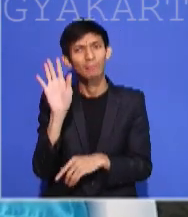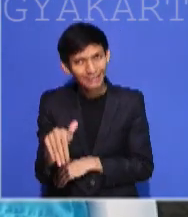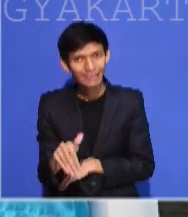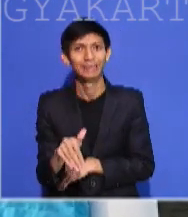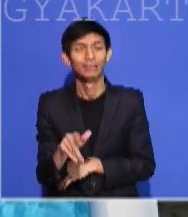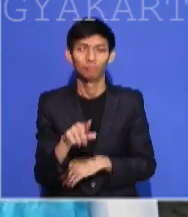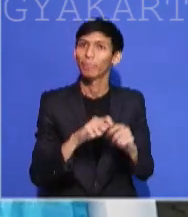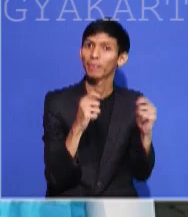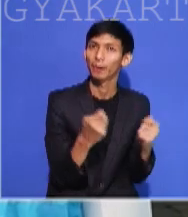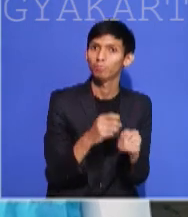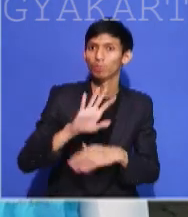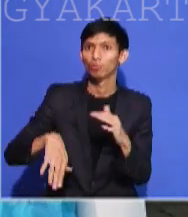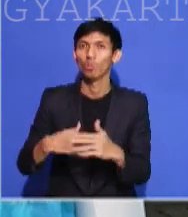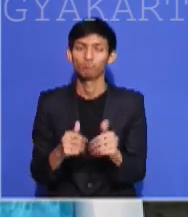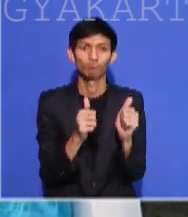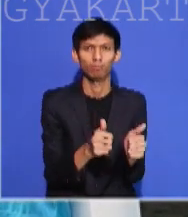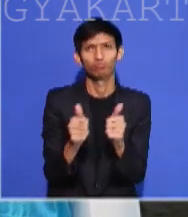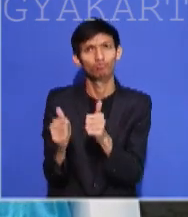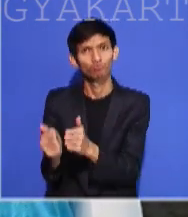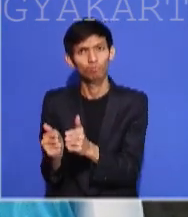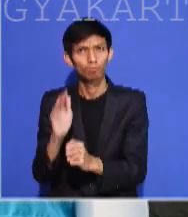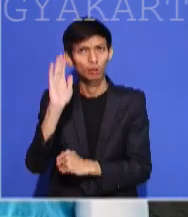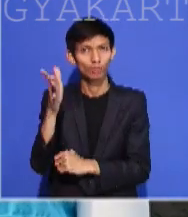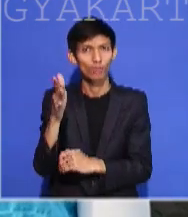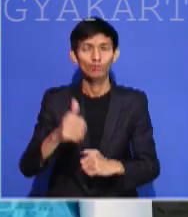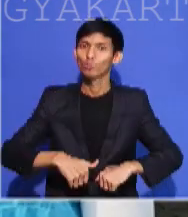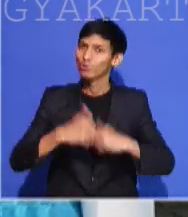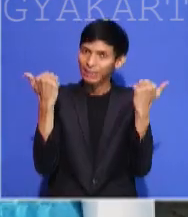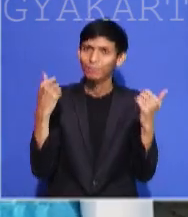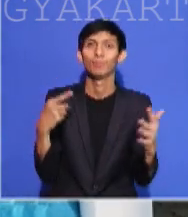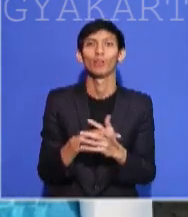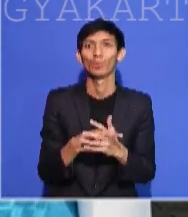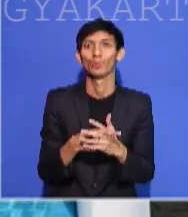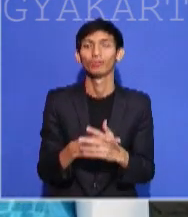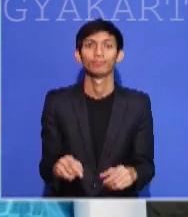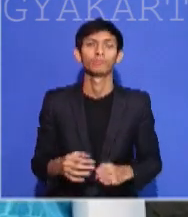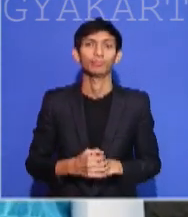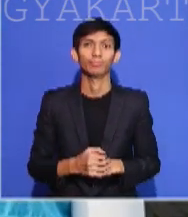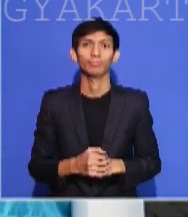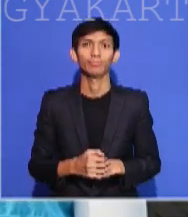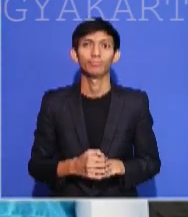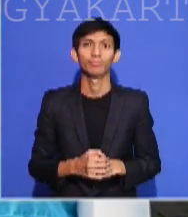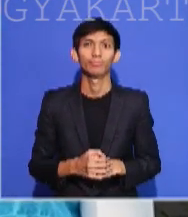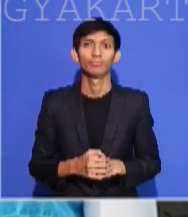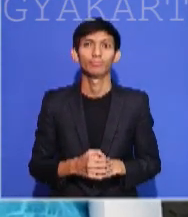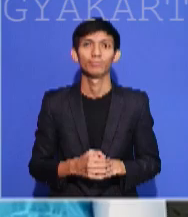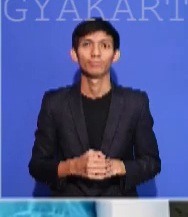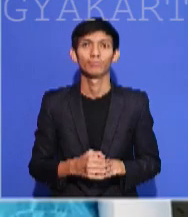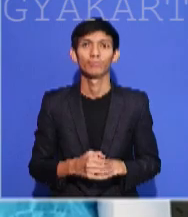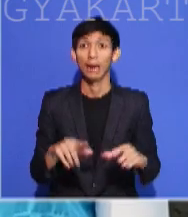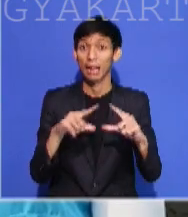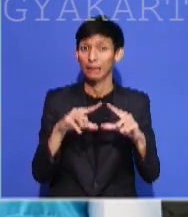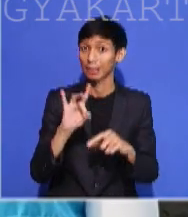dan semua persiapan untuk mensukseskan Pilkada nah kemudian untuk kelengkapan lainnya ee